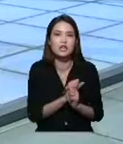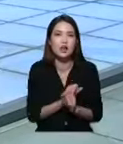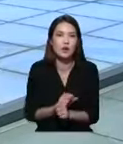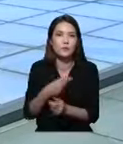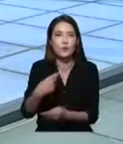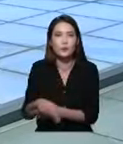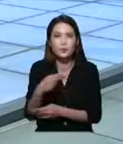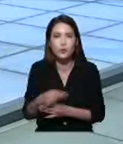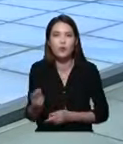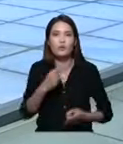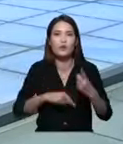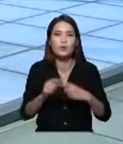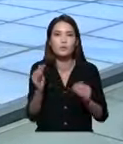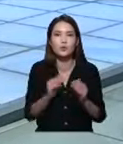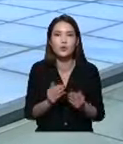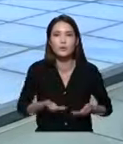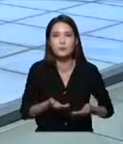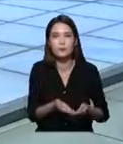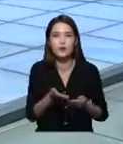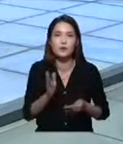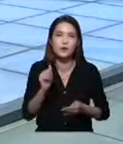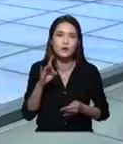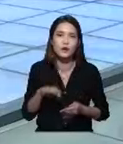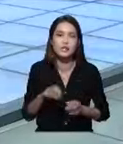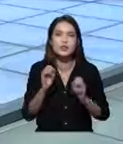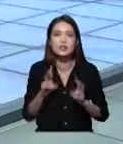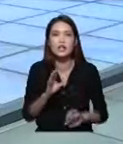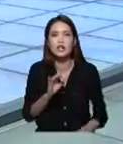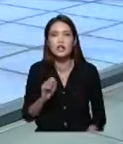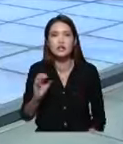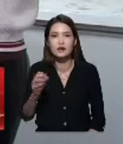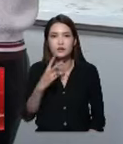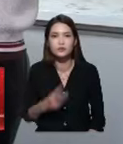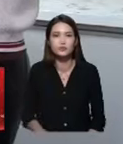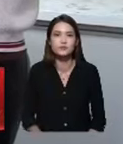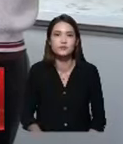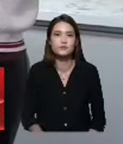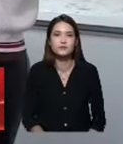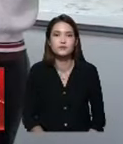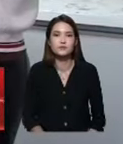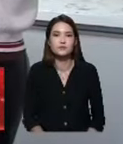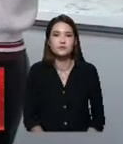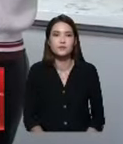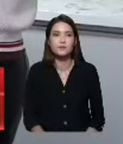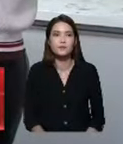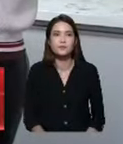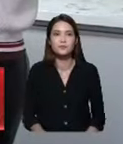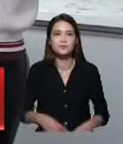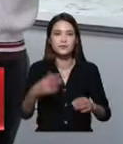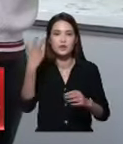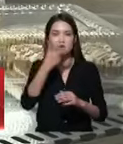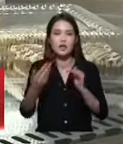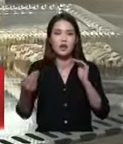покупных изделий и возвращаются к домашним пирогам и тортам. Дана Ермак продолжит. Алия Есельбаева 4 года назад